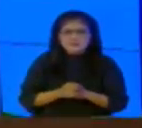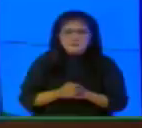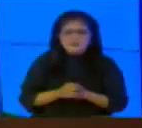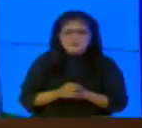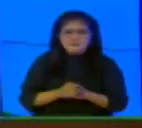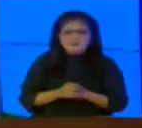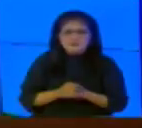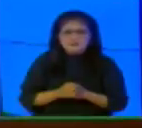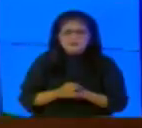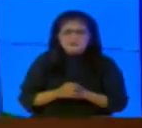oh no hai hai